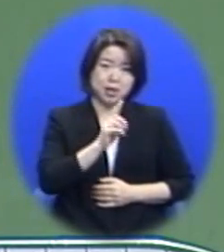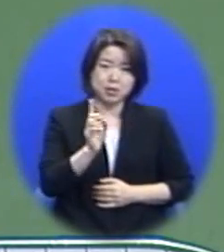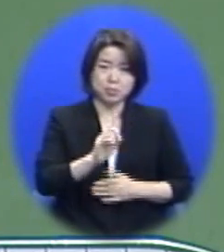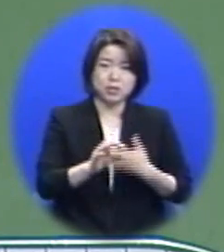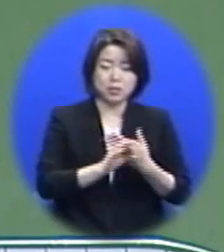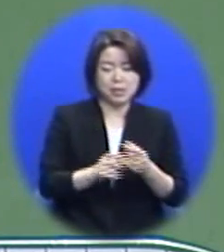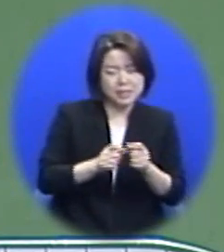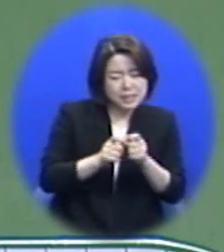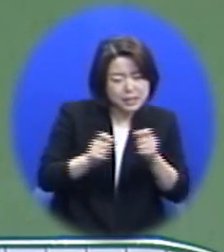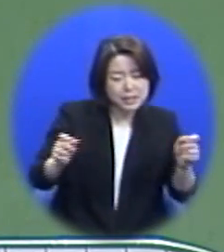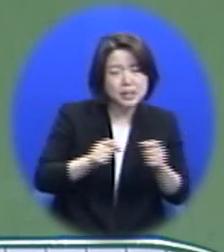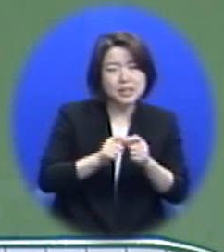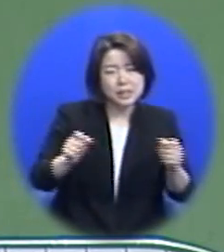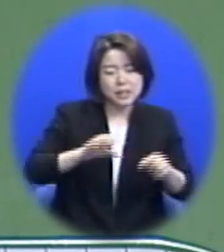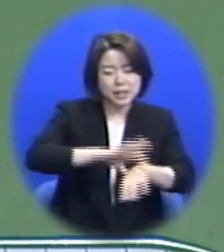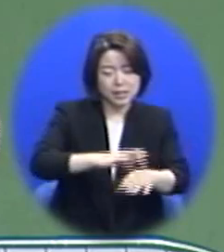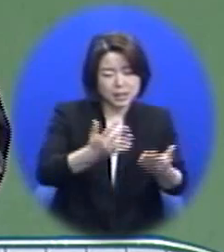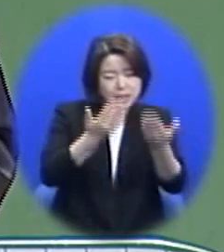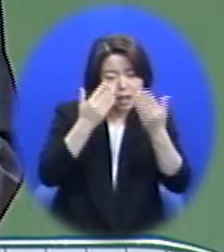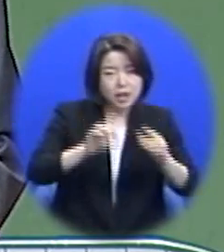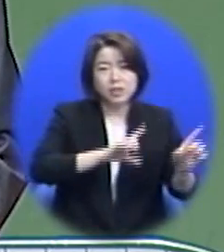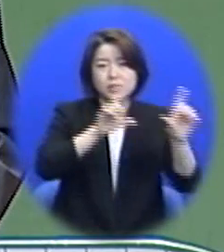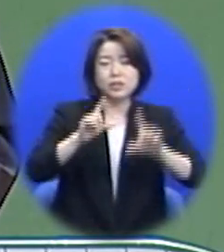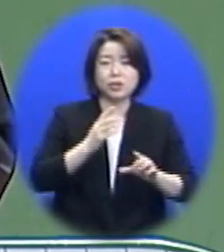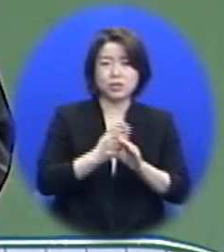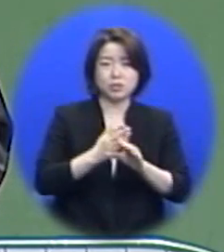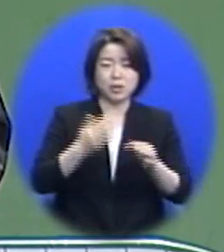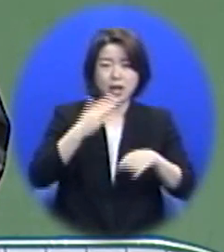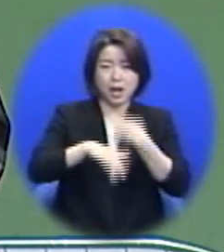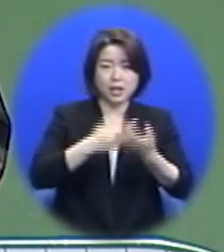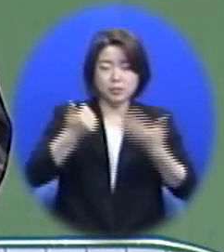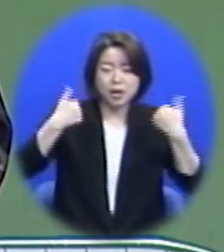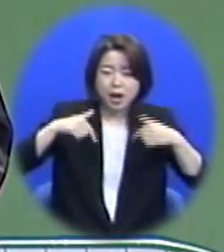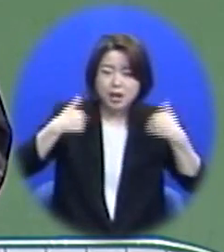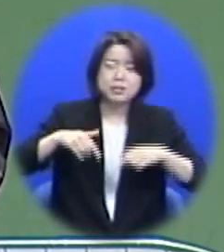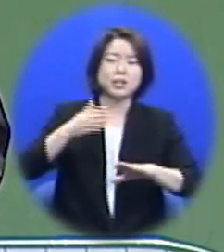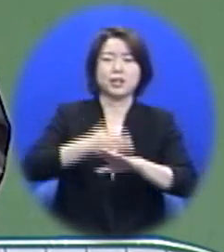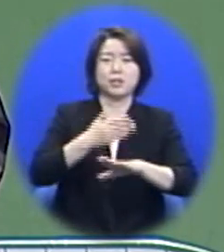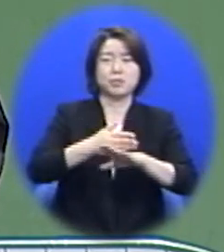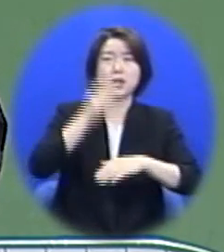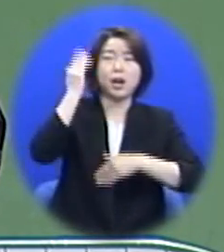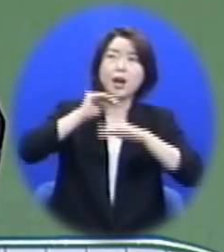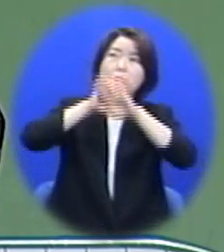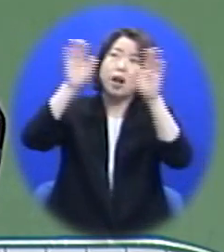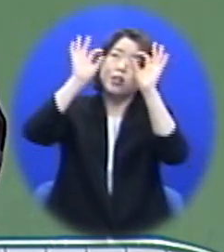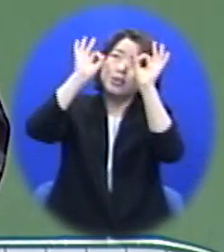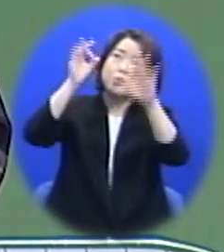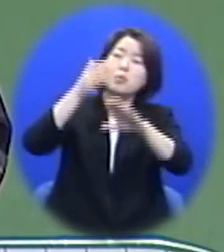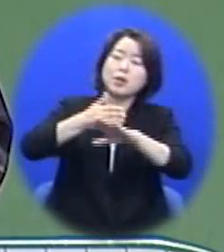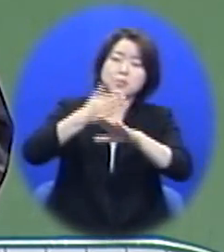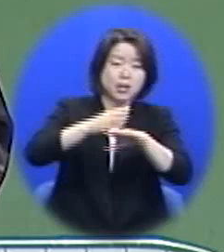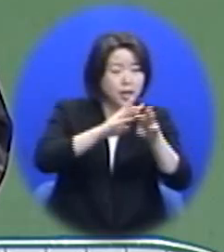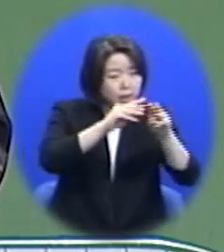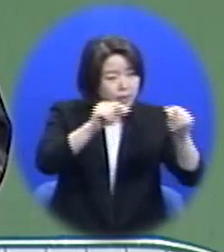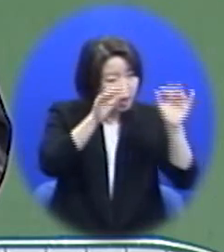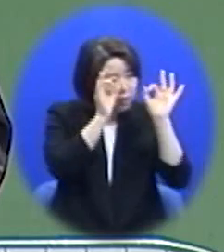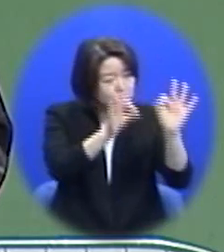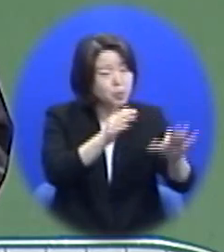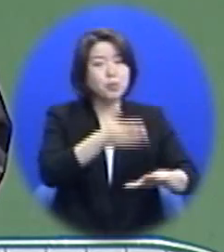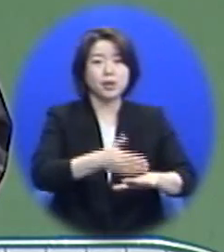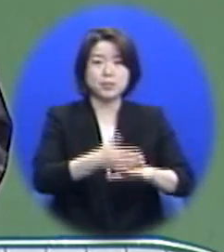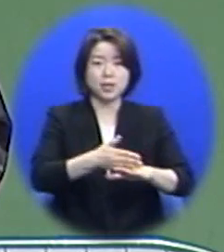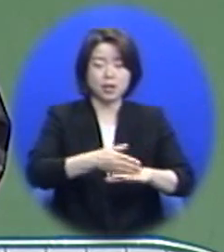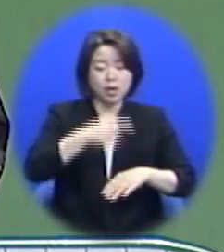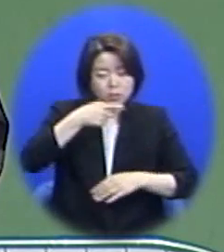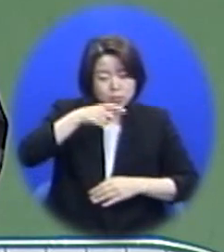길고도 긴 감옥 생활 중에 하나님께 늘 감사를 했고 하늘을 보고 감사하며 땅을 보고 감사하며 물을